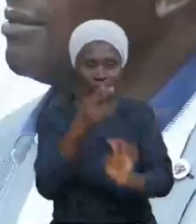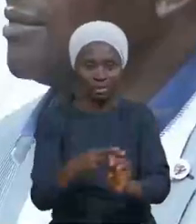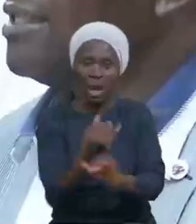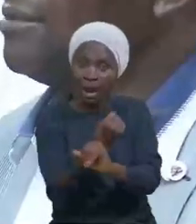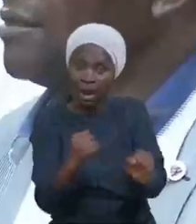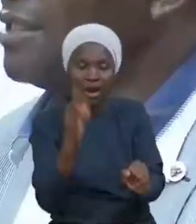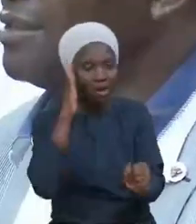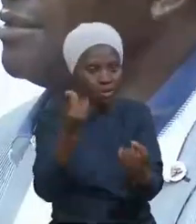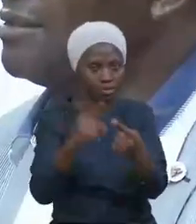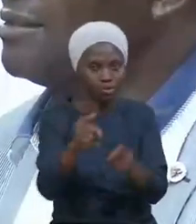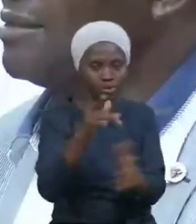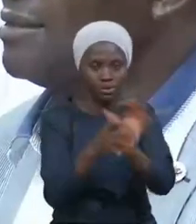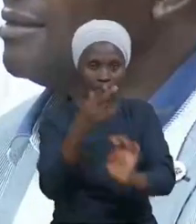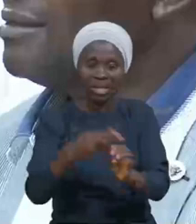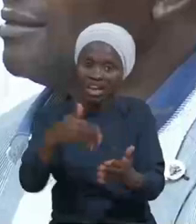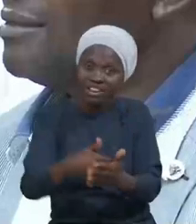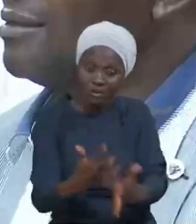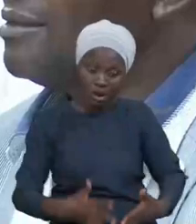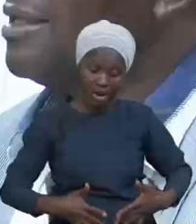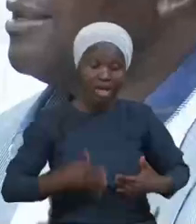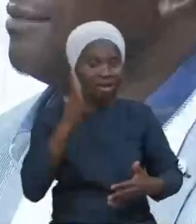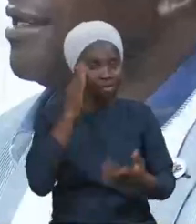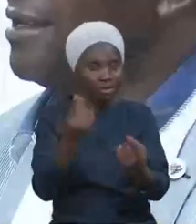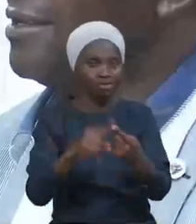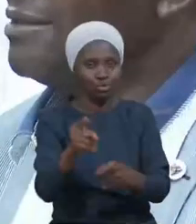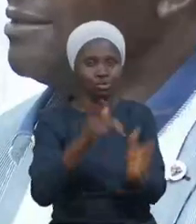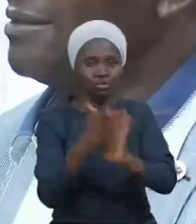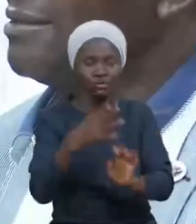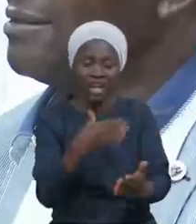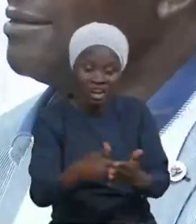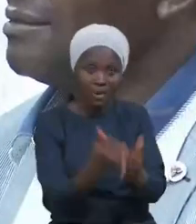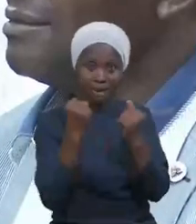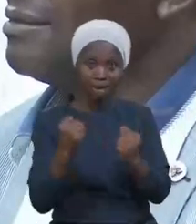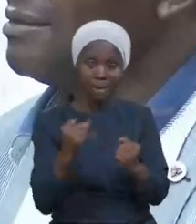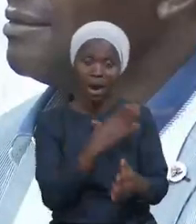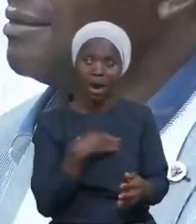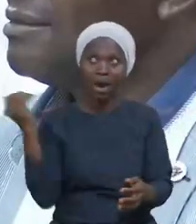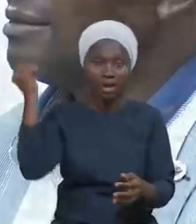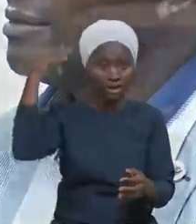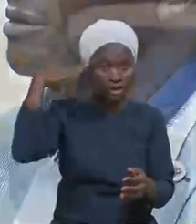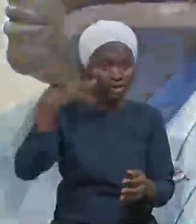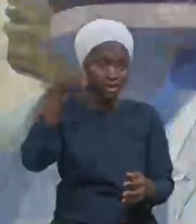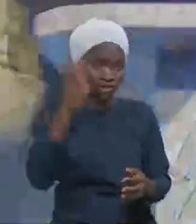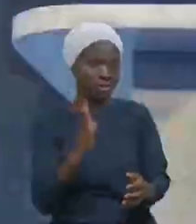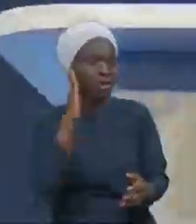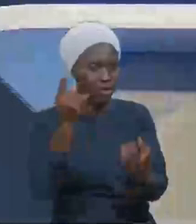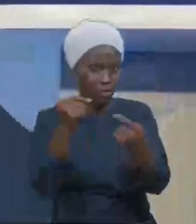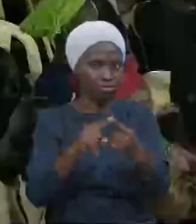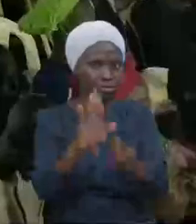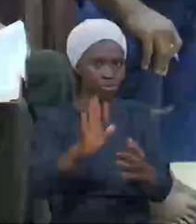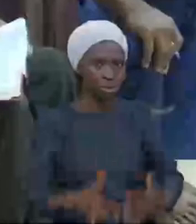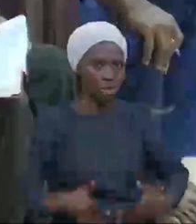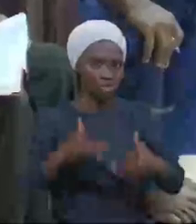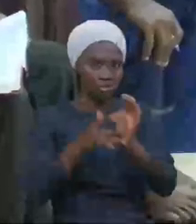nouvelle vie viendra pour toi. Une nouvelle puissance et la grâce de Dieu viendront dans ta vie au nom de